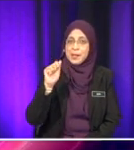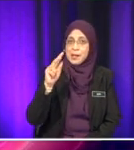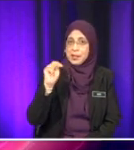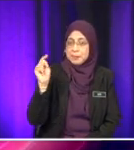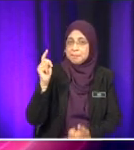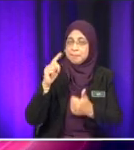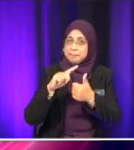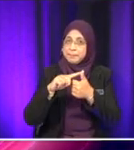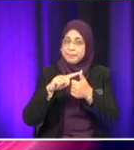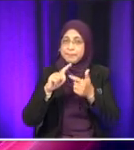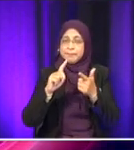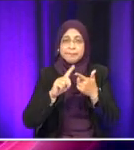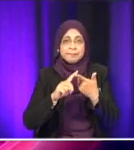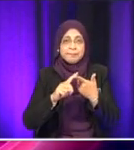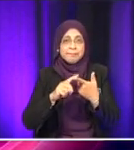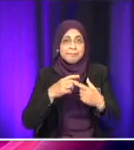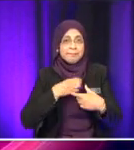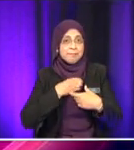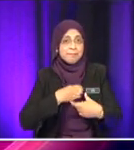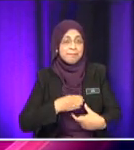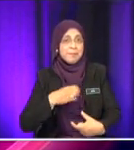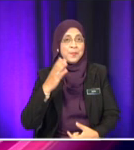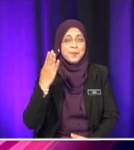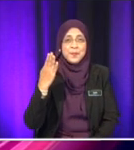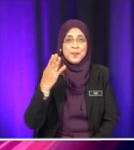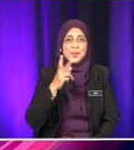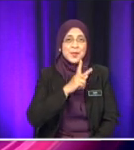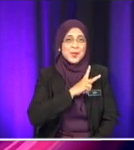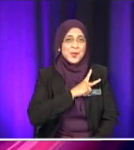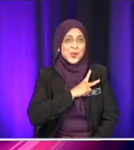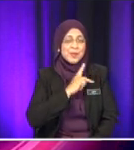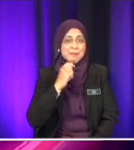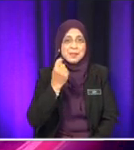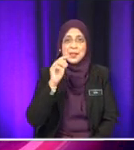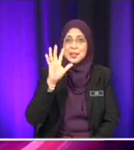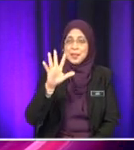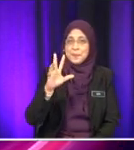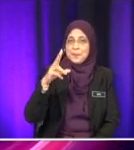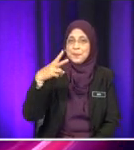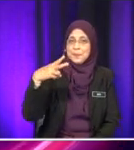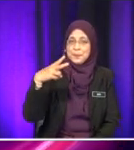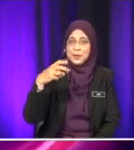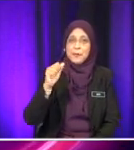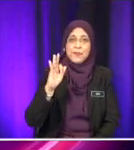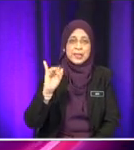eee yang bonekanya biru itu ketua tingkatan ilmu Alif yaitu kemudian